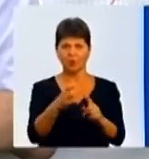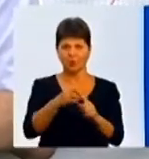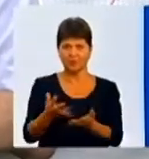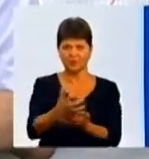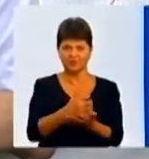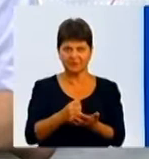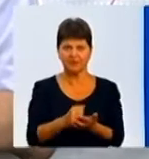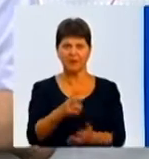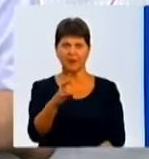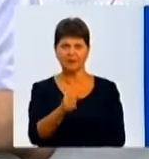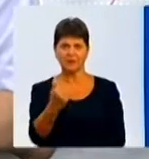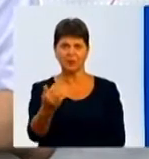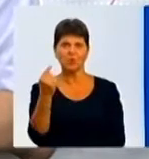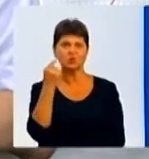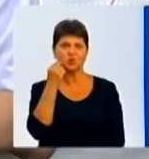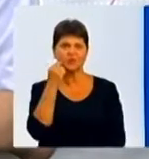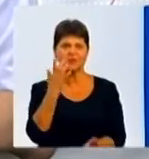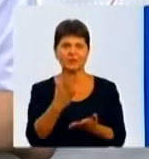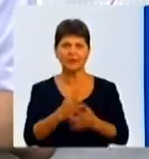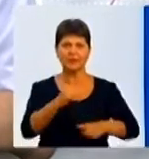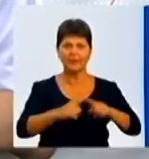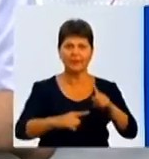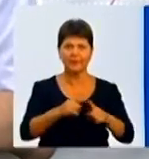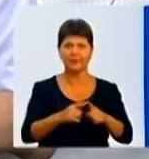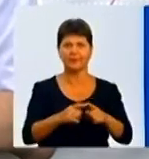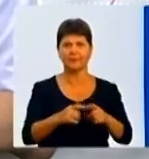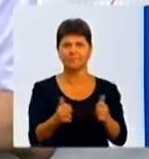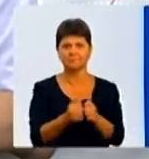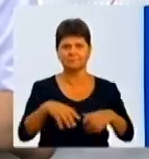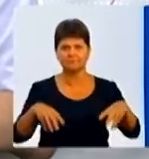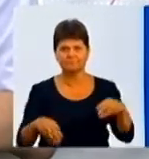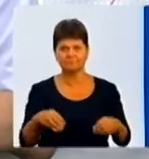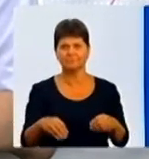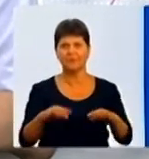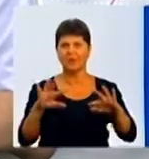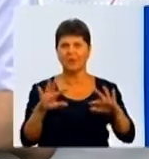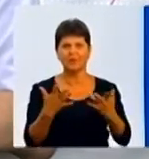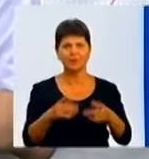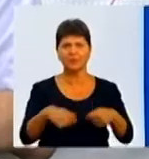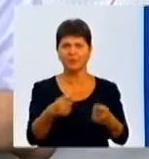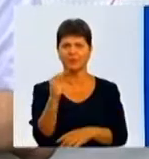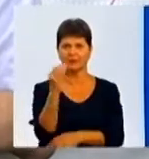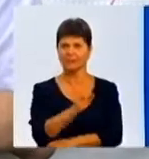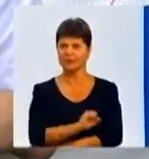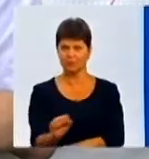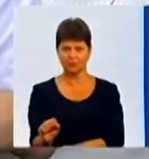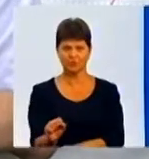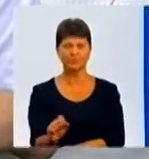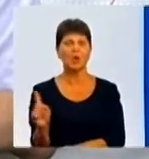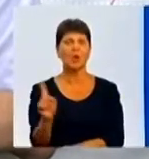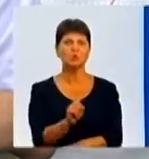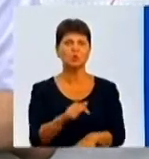його совісті ще є його рідні, близькі, і ніякому випадку не треба давати це дітям. Що